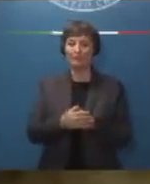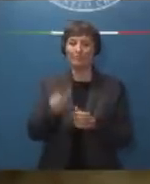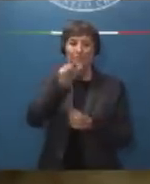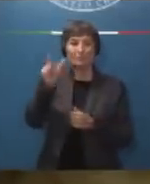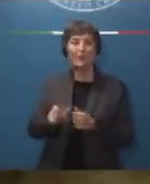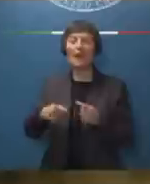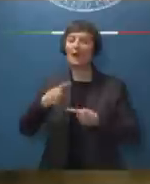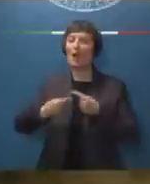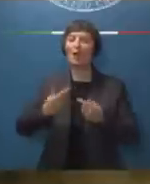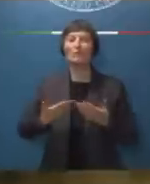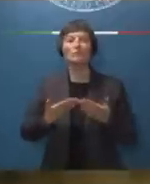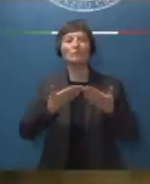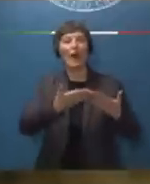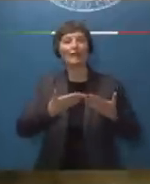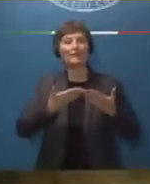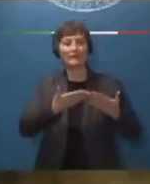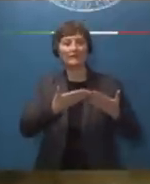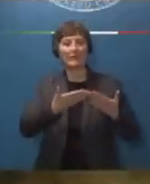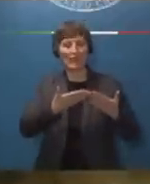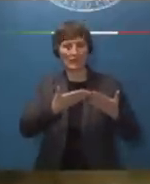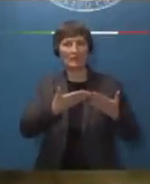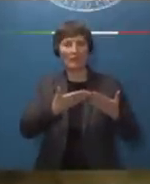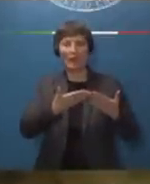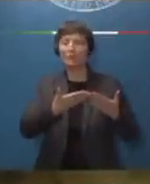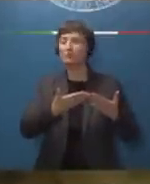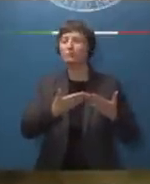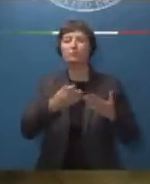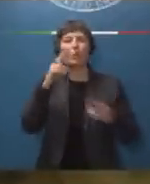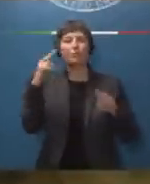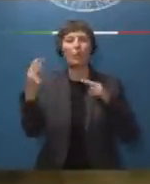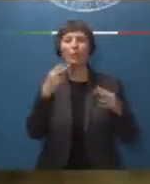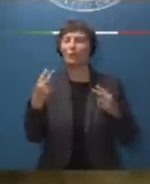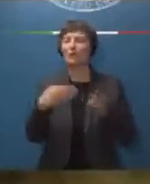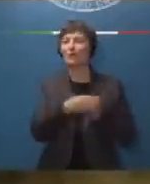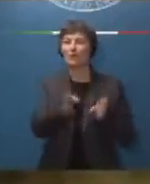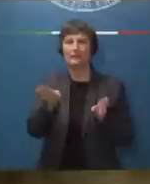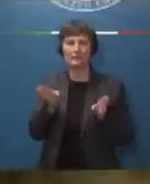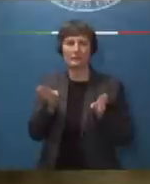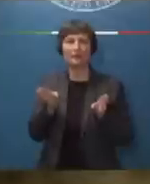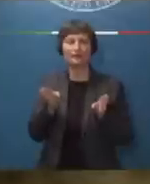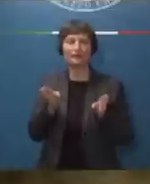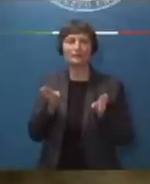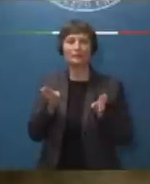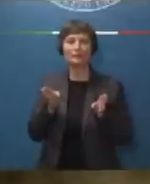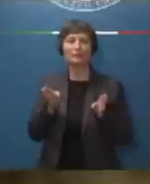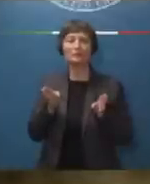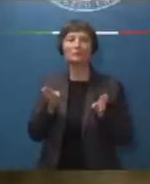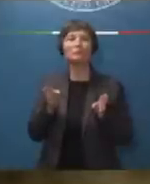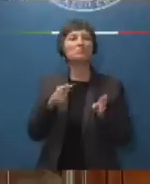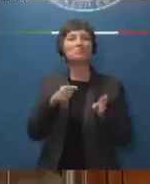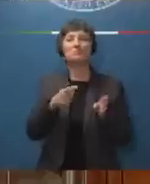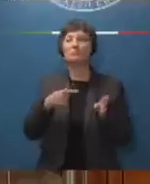a fornire assistenza sia a livello bilaterale che multilaterale continueremo ad assicurare la nostra convinta